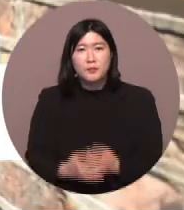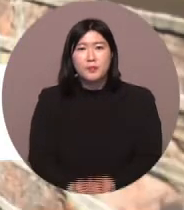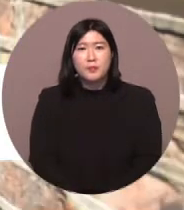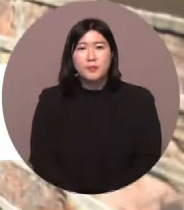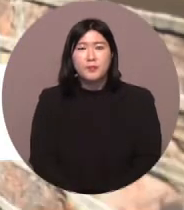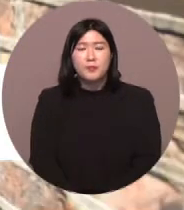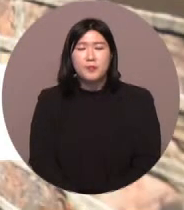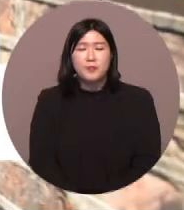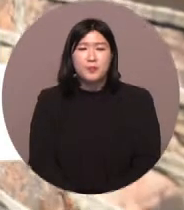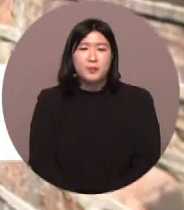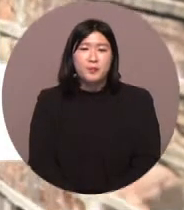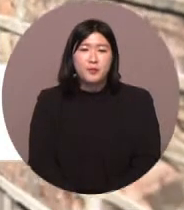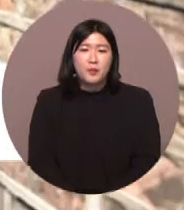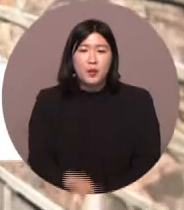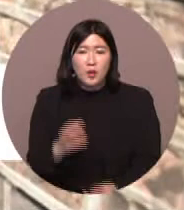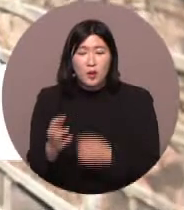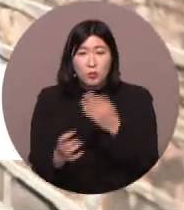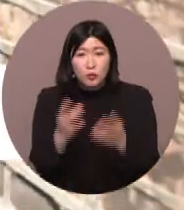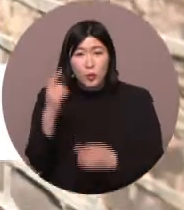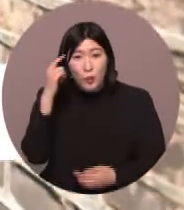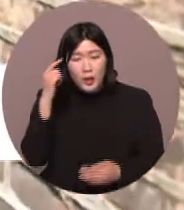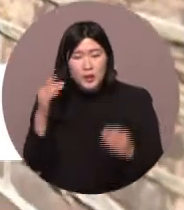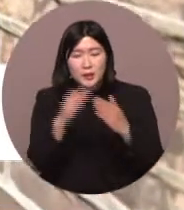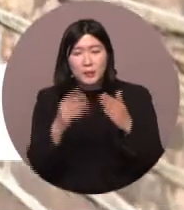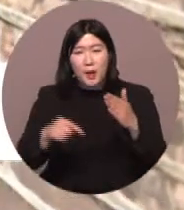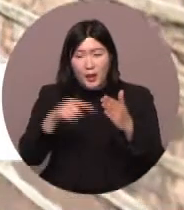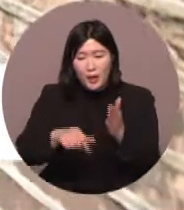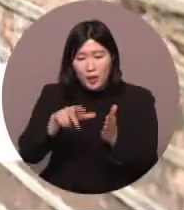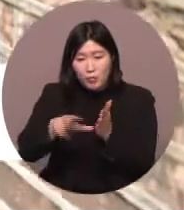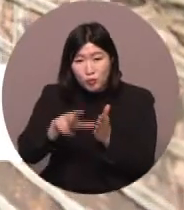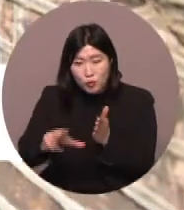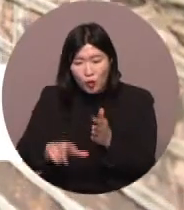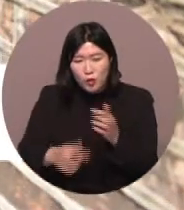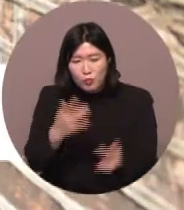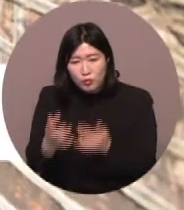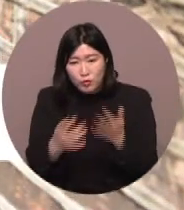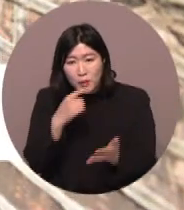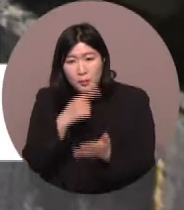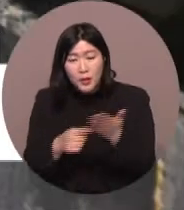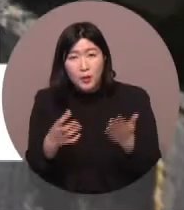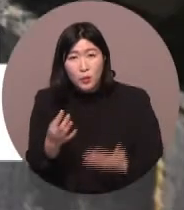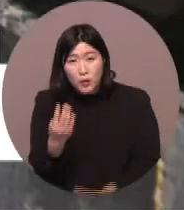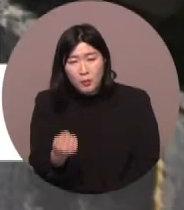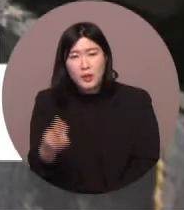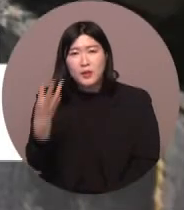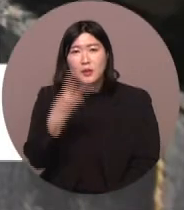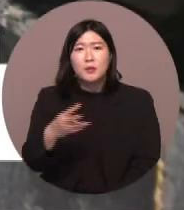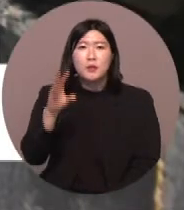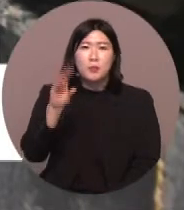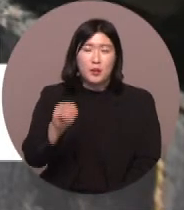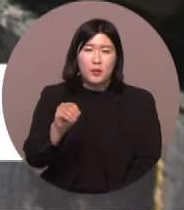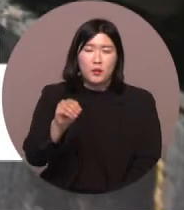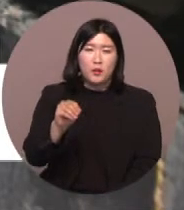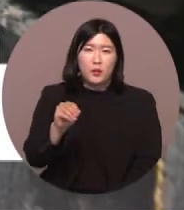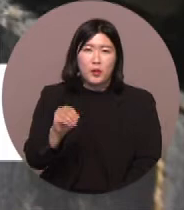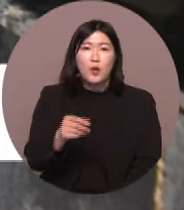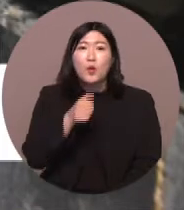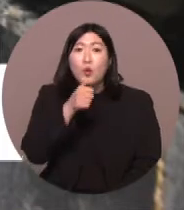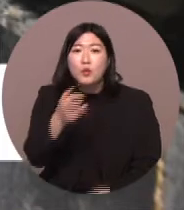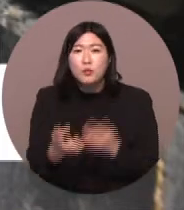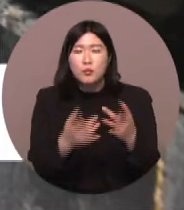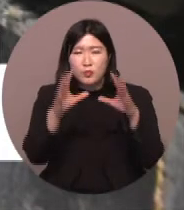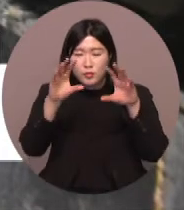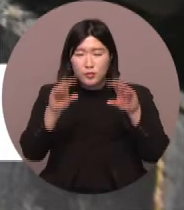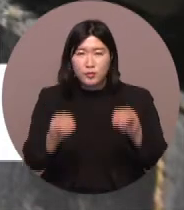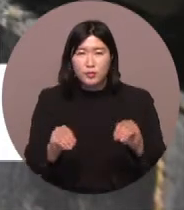있습니다 불은 또 주택 내부와 가재도구 등을 태워 소방서 추산 3천만 원의 재산 피해를 낸 뒤 오쇼 분만에